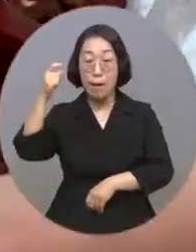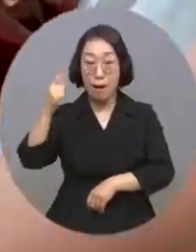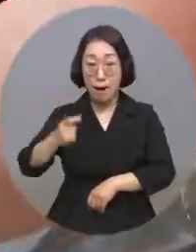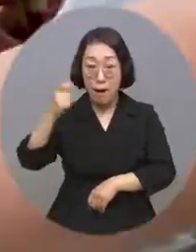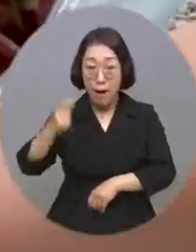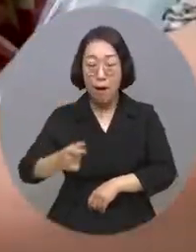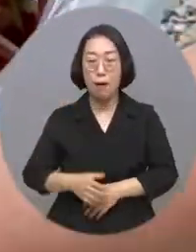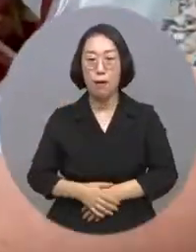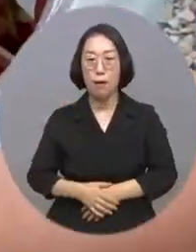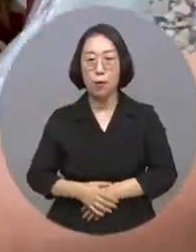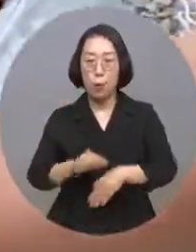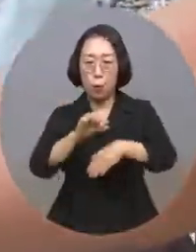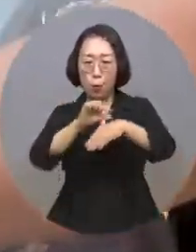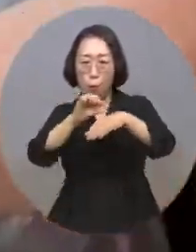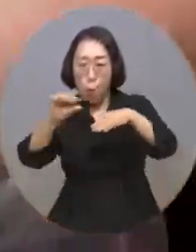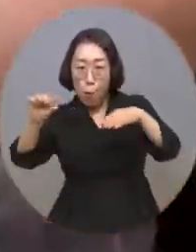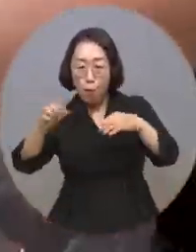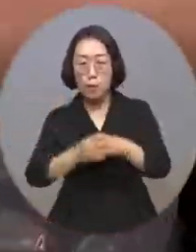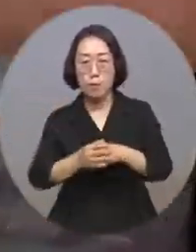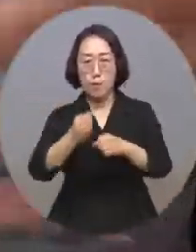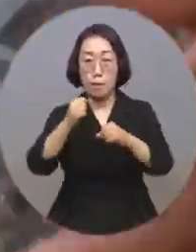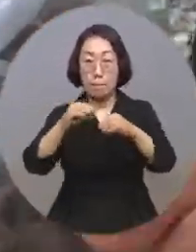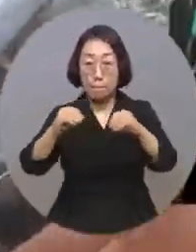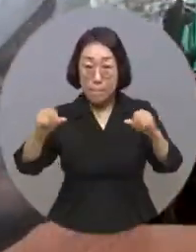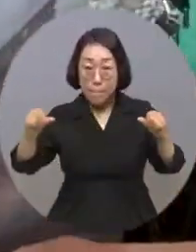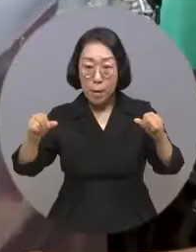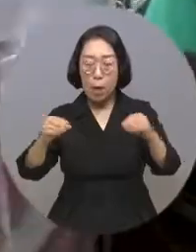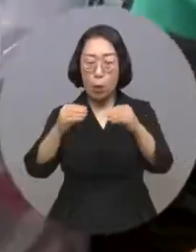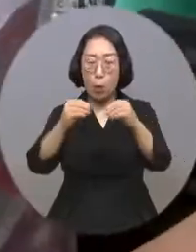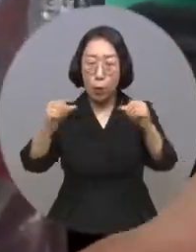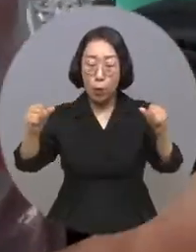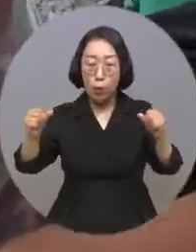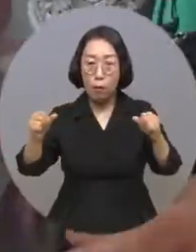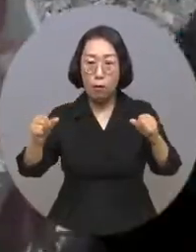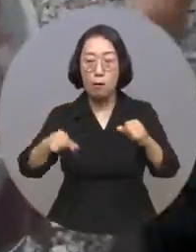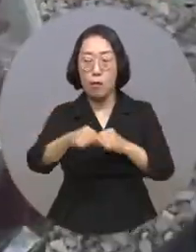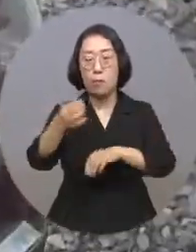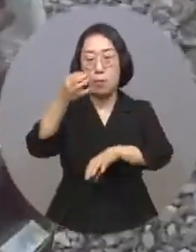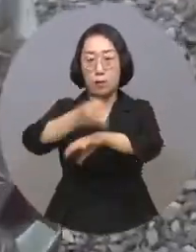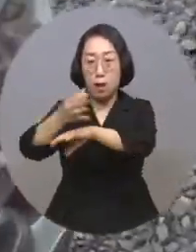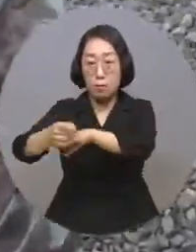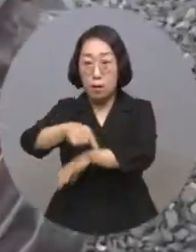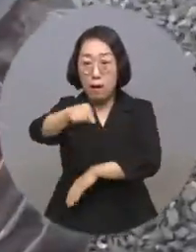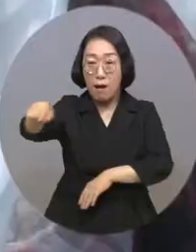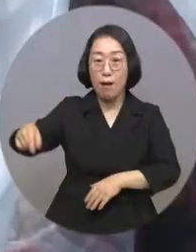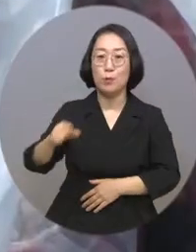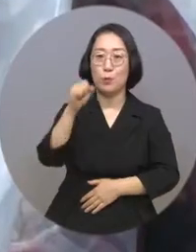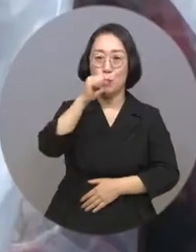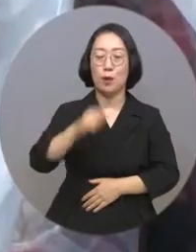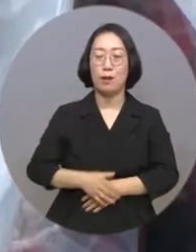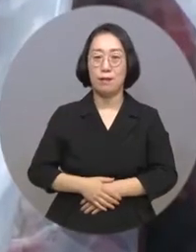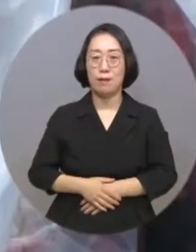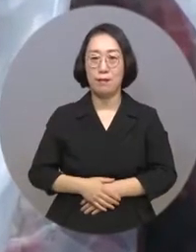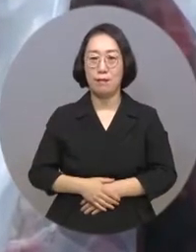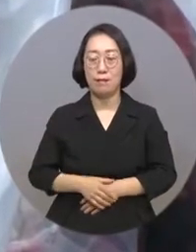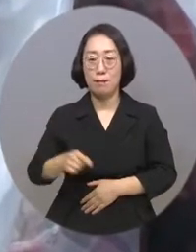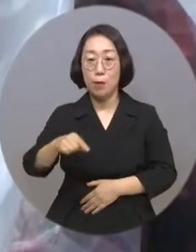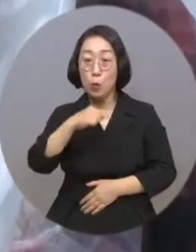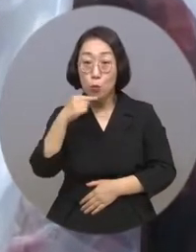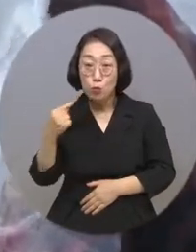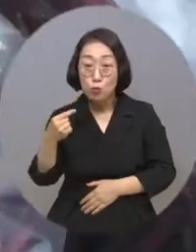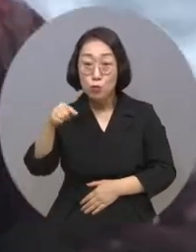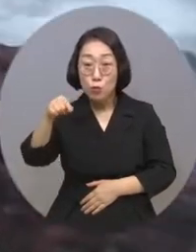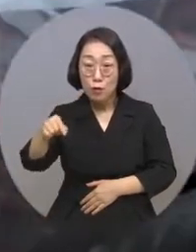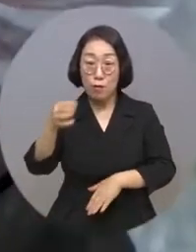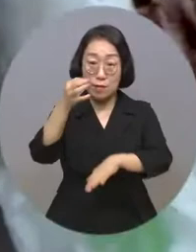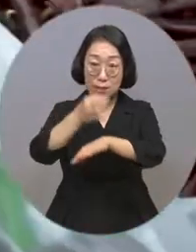아니라 껍질도 두꺼워 고운 고춧가루가 나와 소비자들에게 인기가 높습니다. 이처럼 품질이 우수한 진한